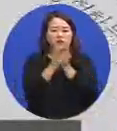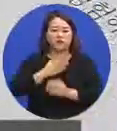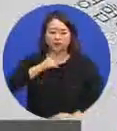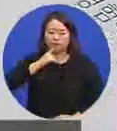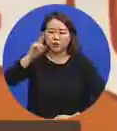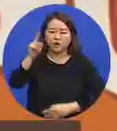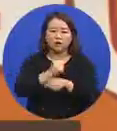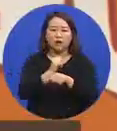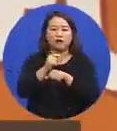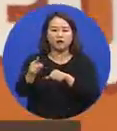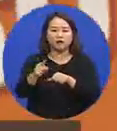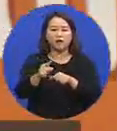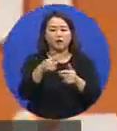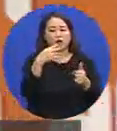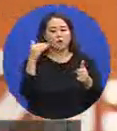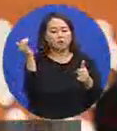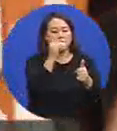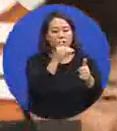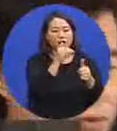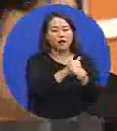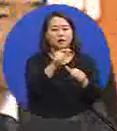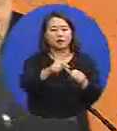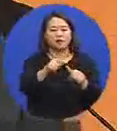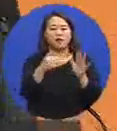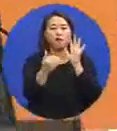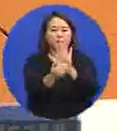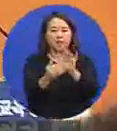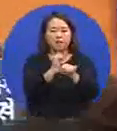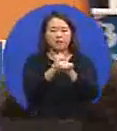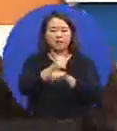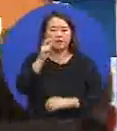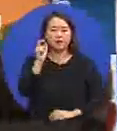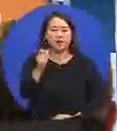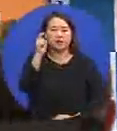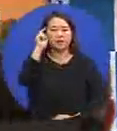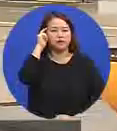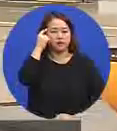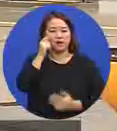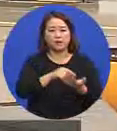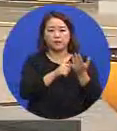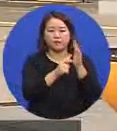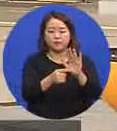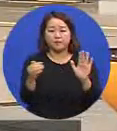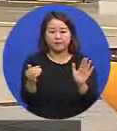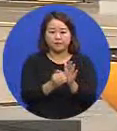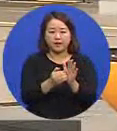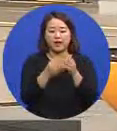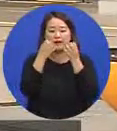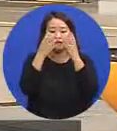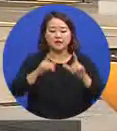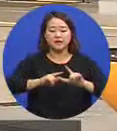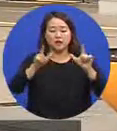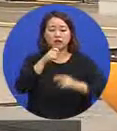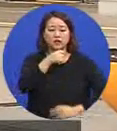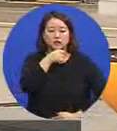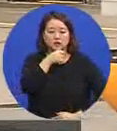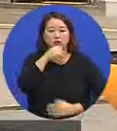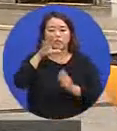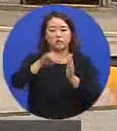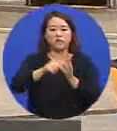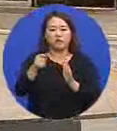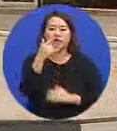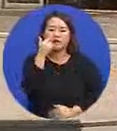일체 교권 침해 행위를 막아내겠다는 강한 의지도 밝혔습니다. 교육감의 신년 기자회견에는